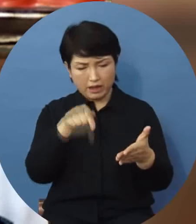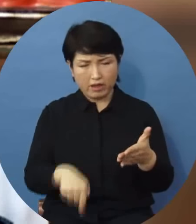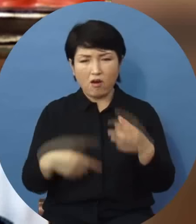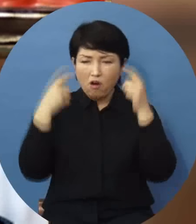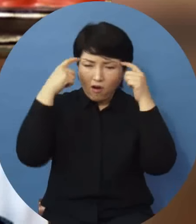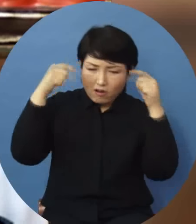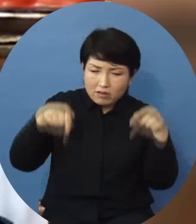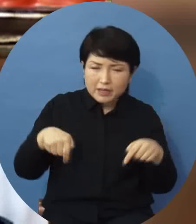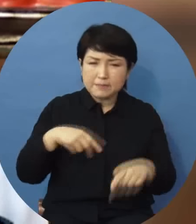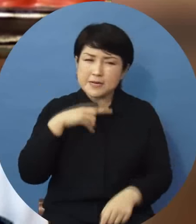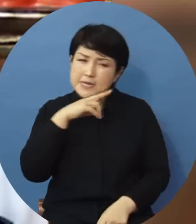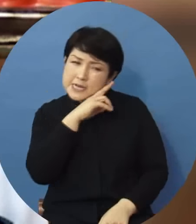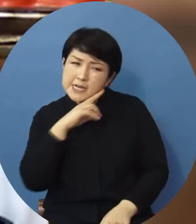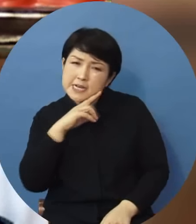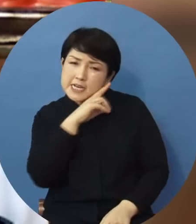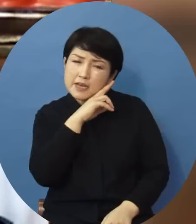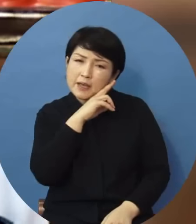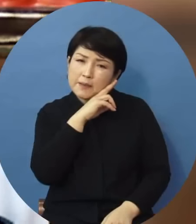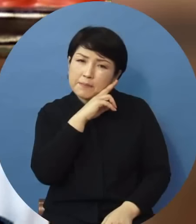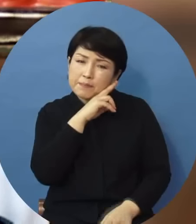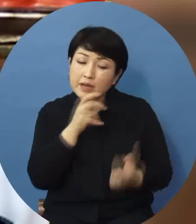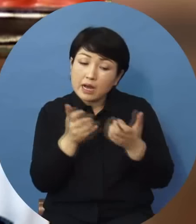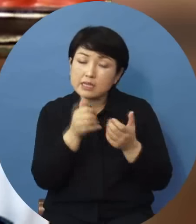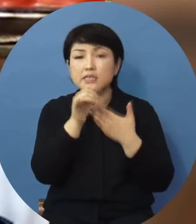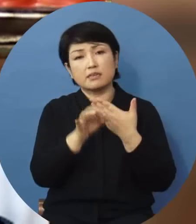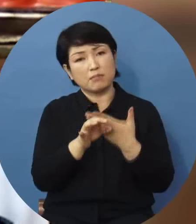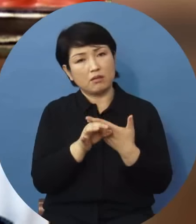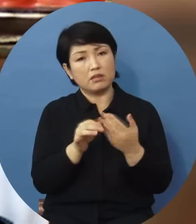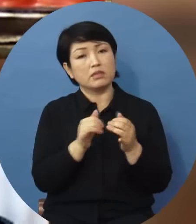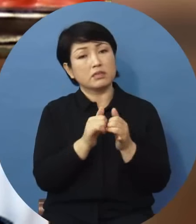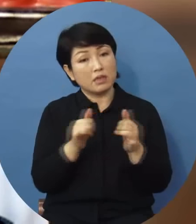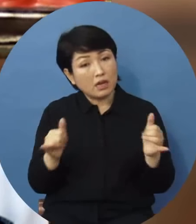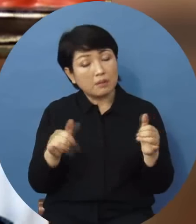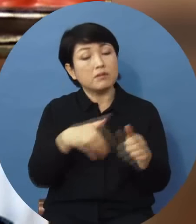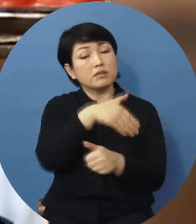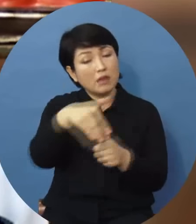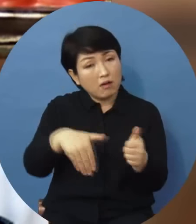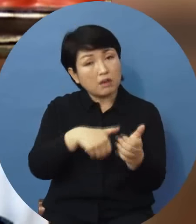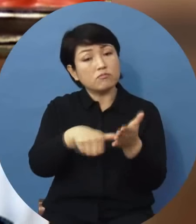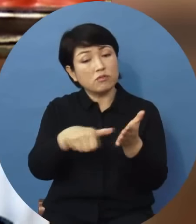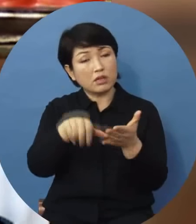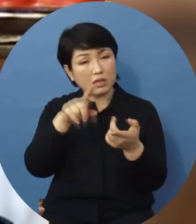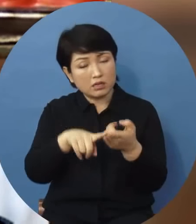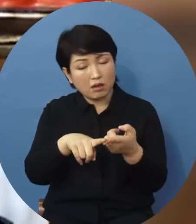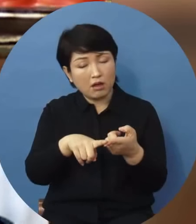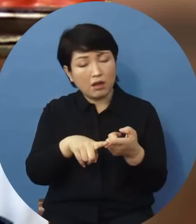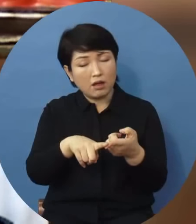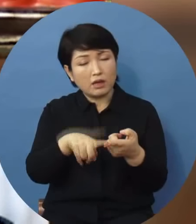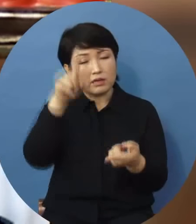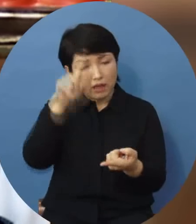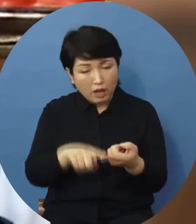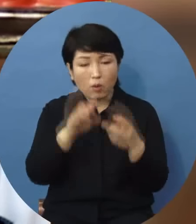마음이 어리석음이나 의심으로 가려져 있으면 사물을 있는 그대로 보는 것은 도저히